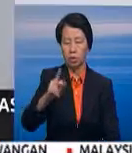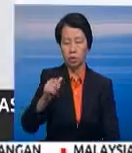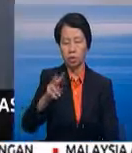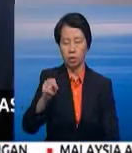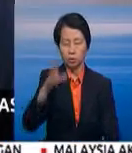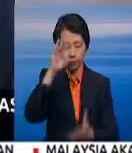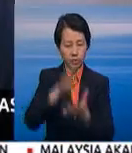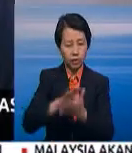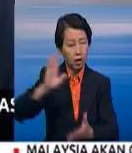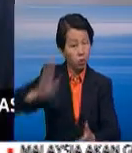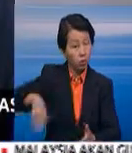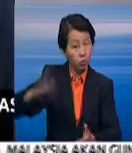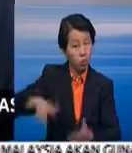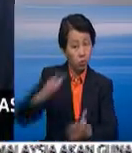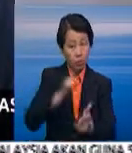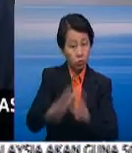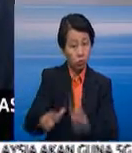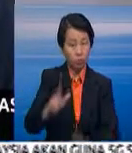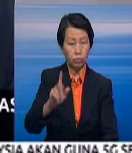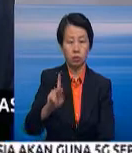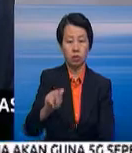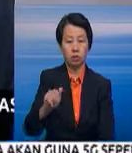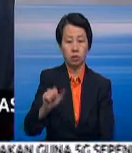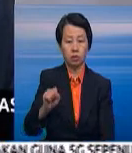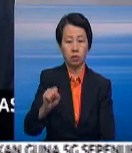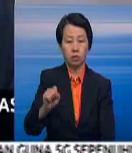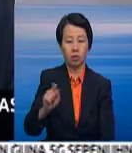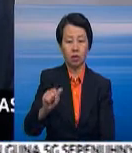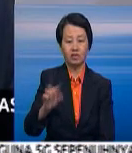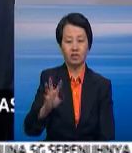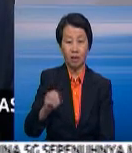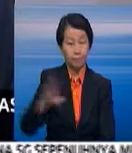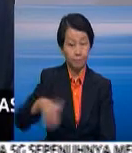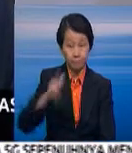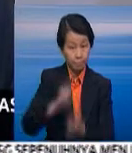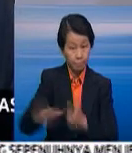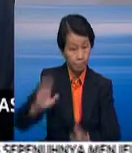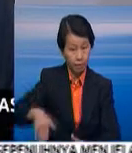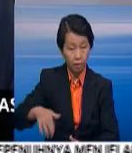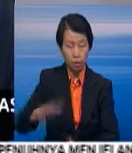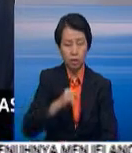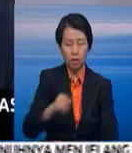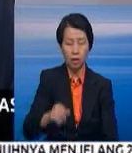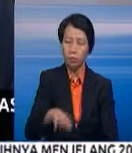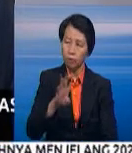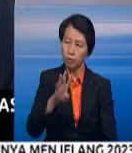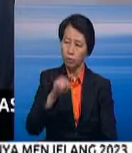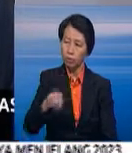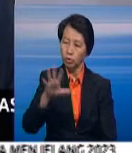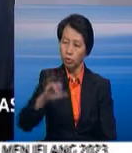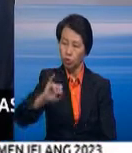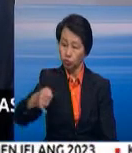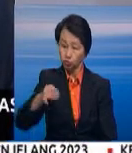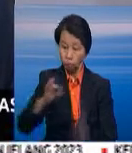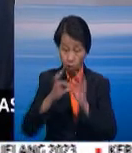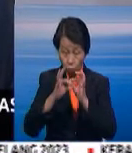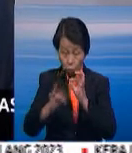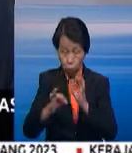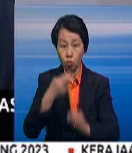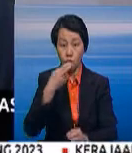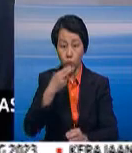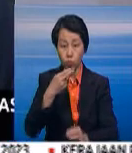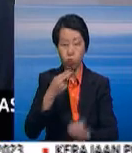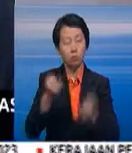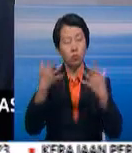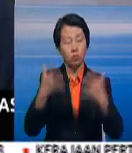kastam. Kuantiti rokok yang rampas dianggarkan 4.5 juta batang melibatkan nilai